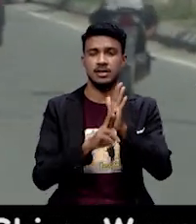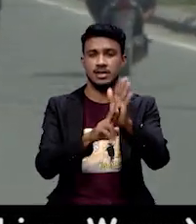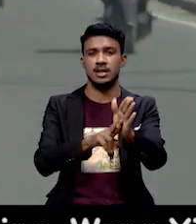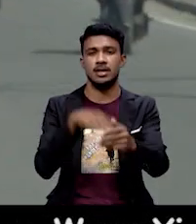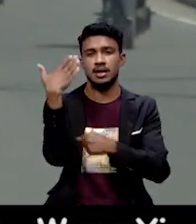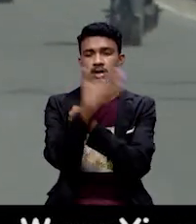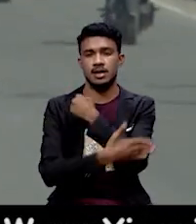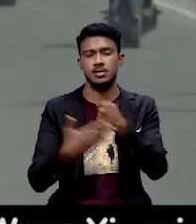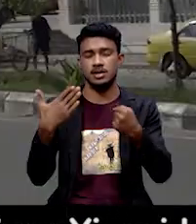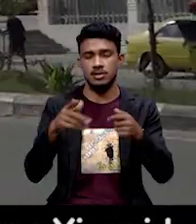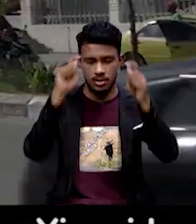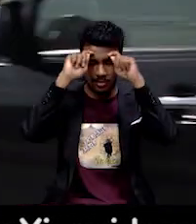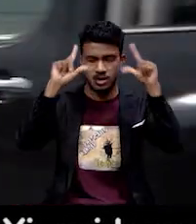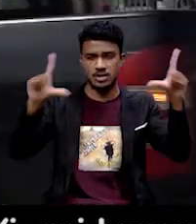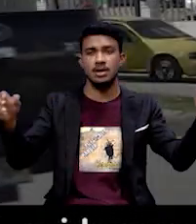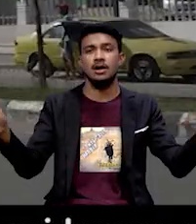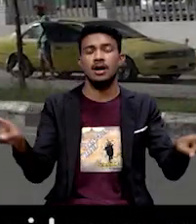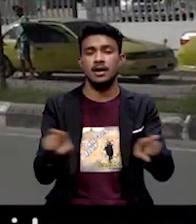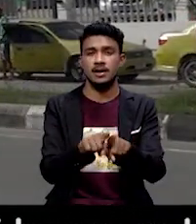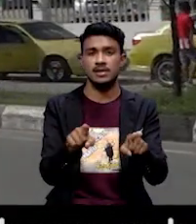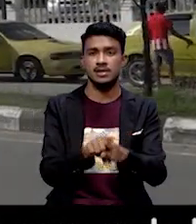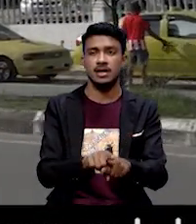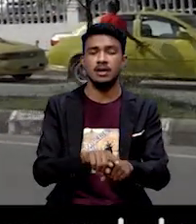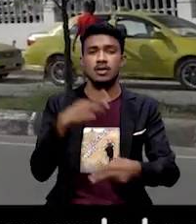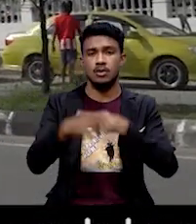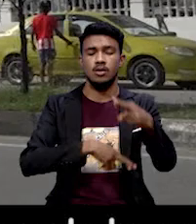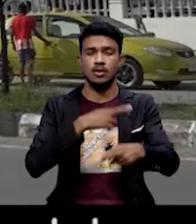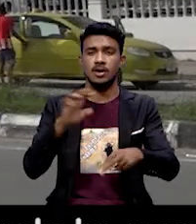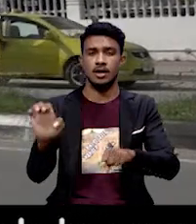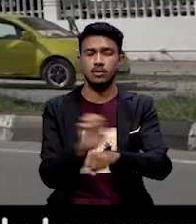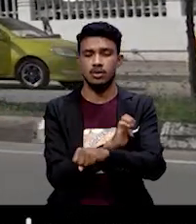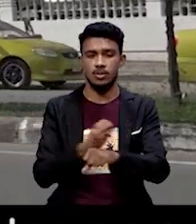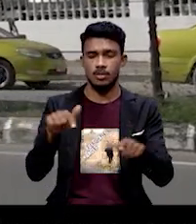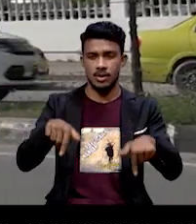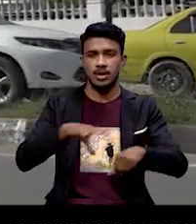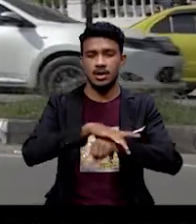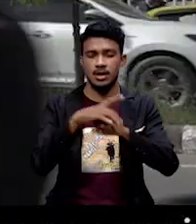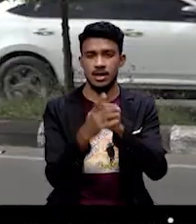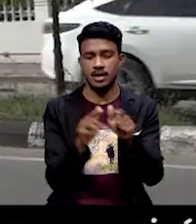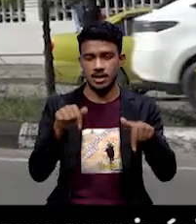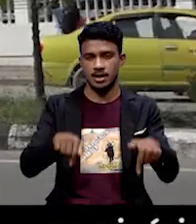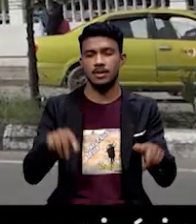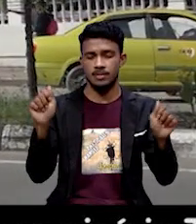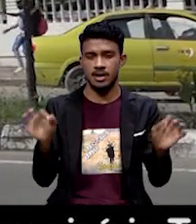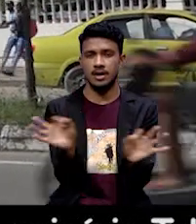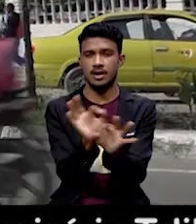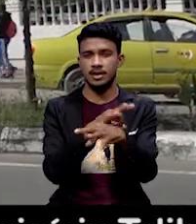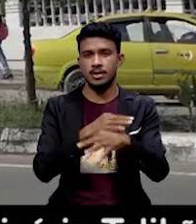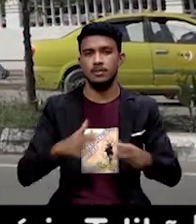Leste nomos nudar sentru roda ekonomia ba povu raidane hodi hadia